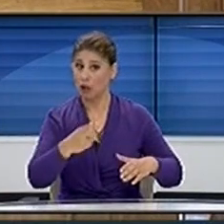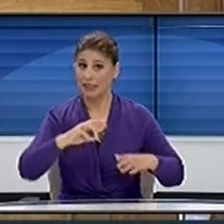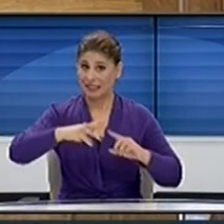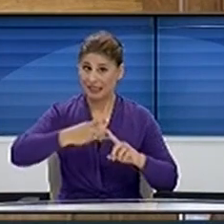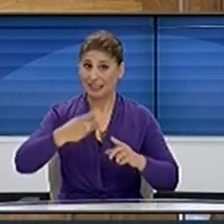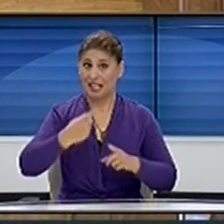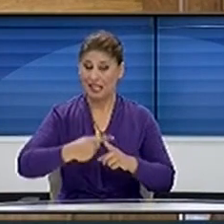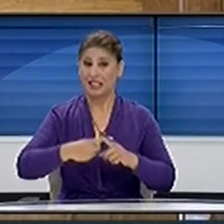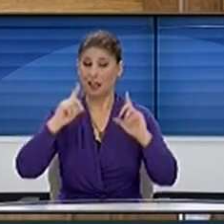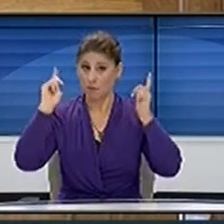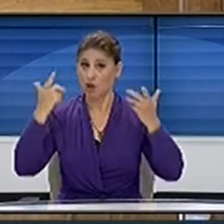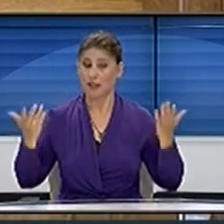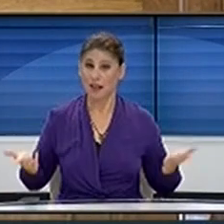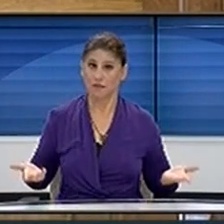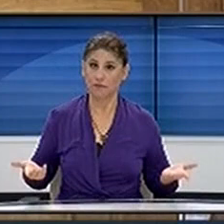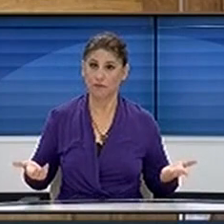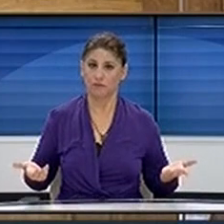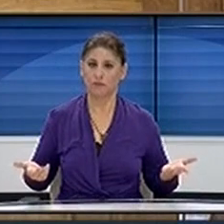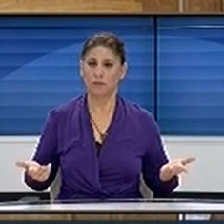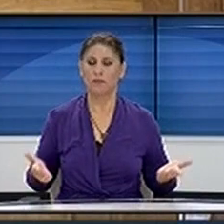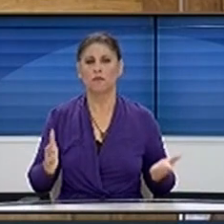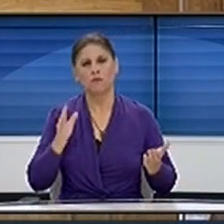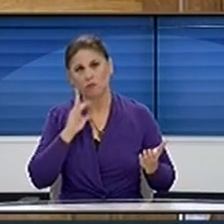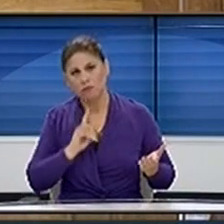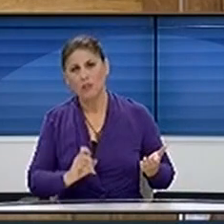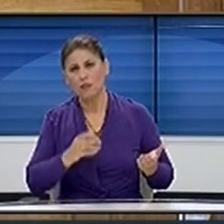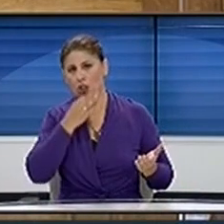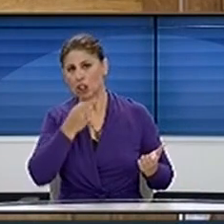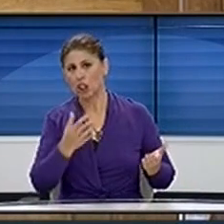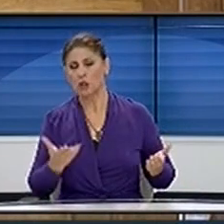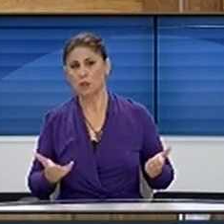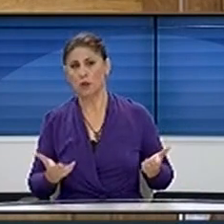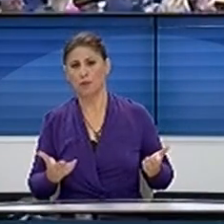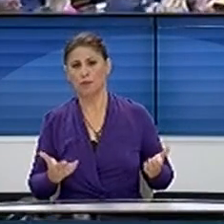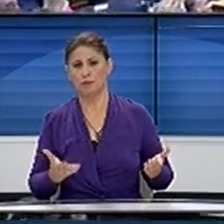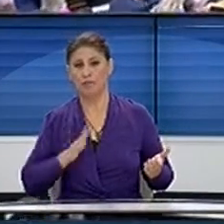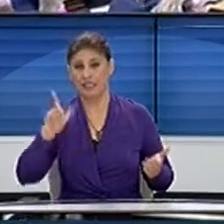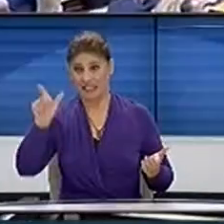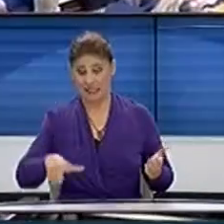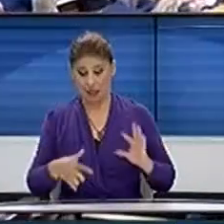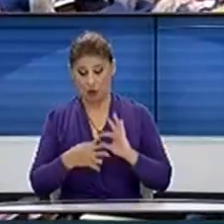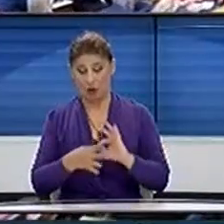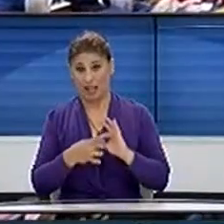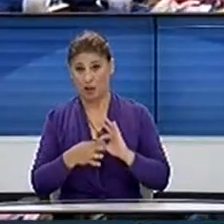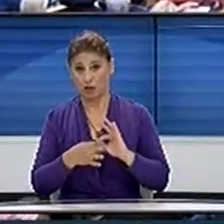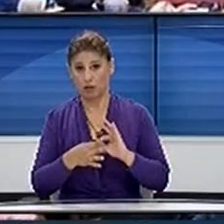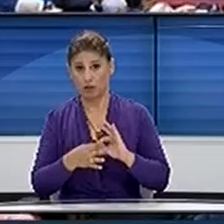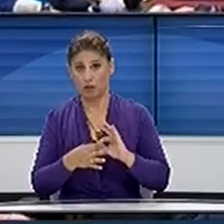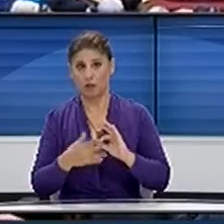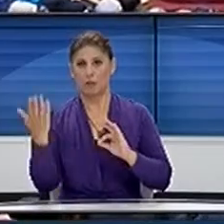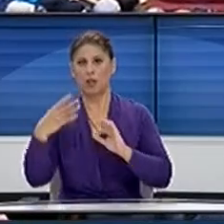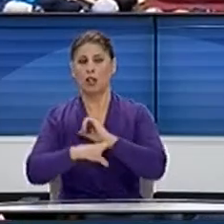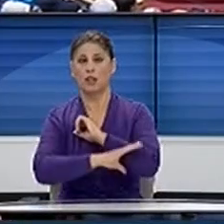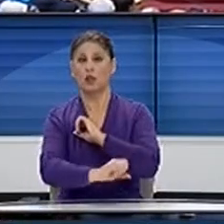τρίτη ελληνική δημοκρατία. Και βέβαια οφείλω να επισημάνω ότι στέλεχος, στενός σας συνεργάτης, τέως